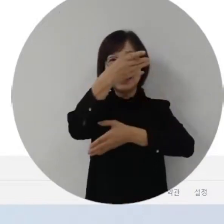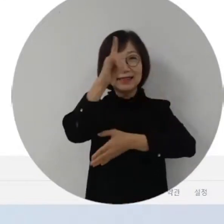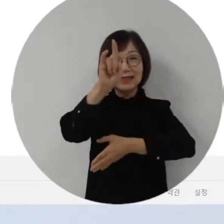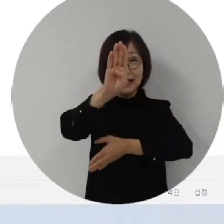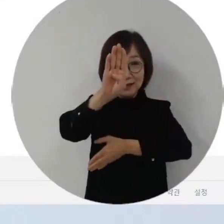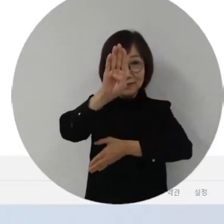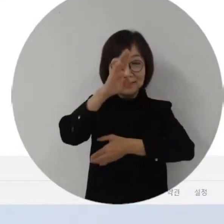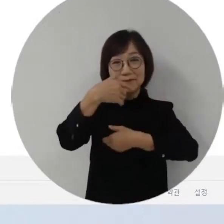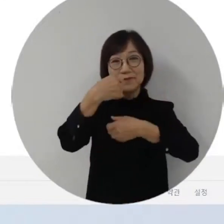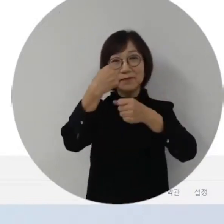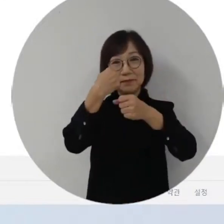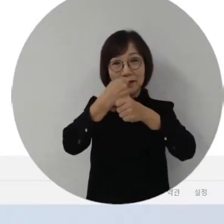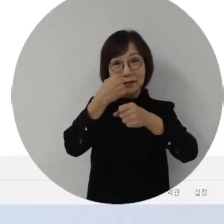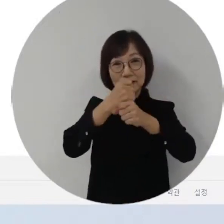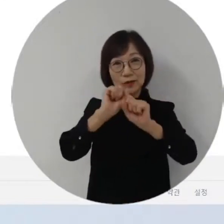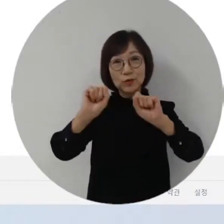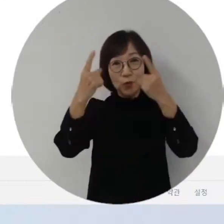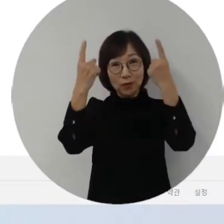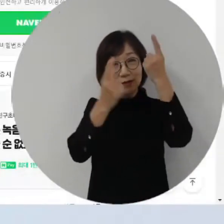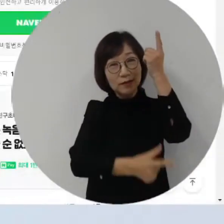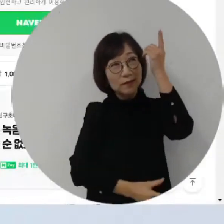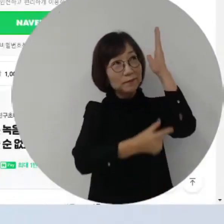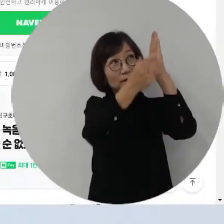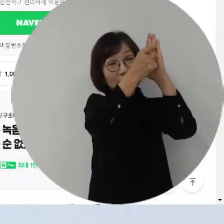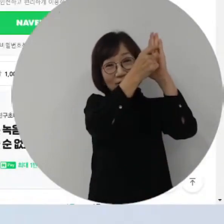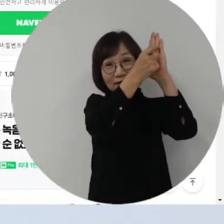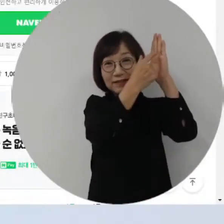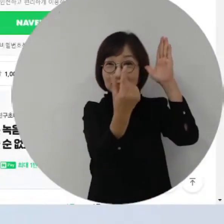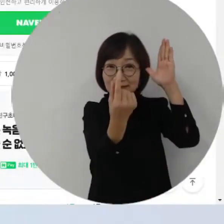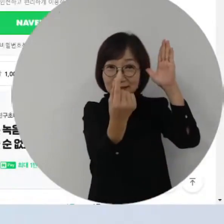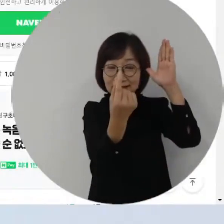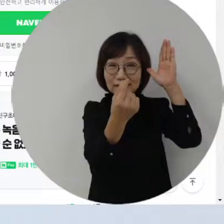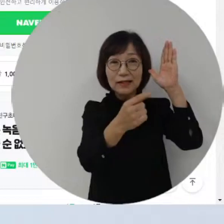만들면서 네이버가 이동되셨죠? 클릭해 볼게요.